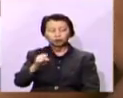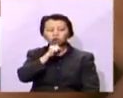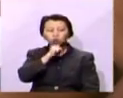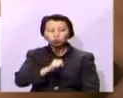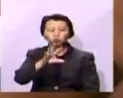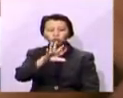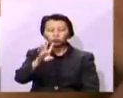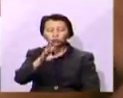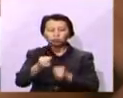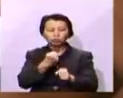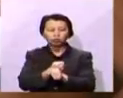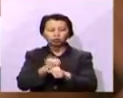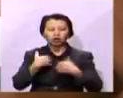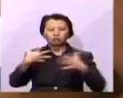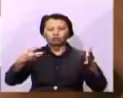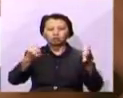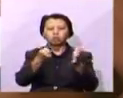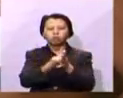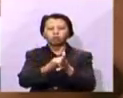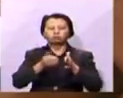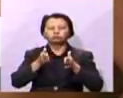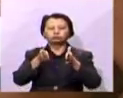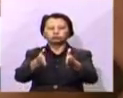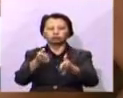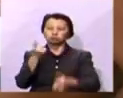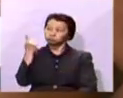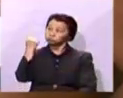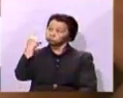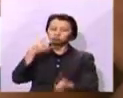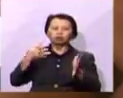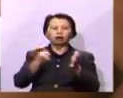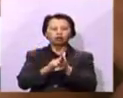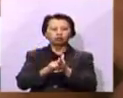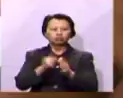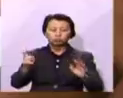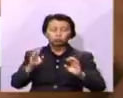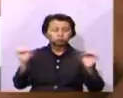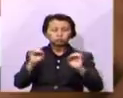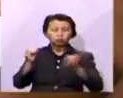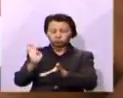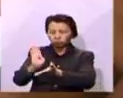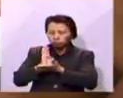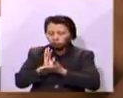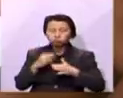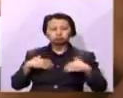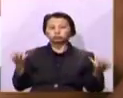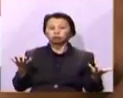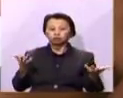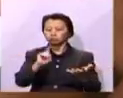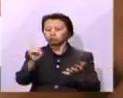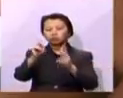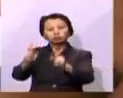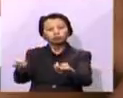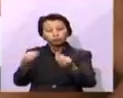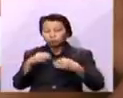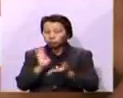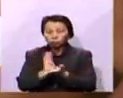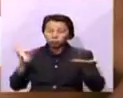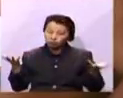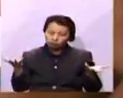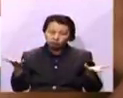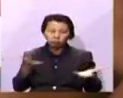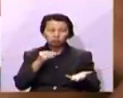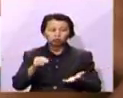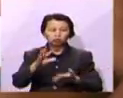tahun, beliau telah mengalami kemalangan jalan raya pada baru-baru ini dan beliau tidak menerima sebarang bantuan daripada mana-mana pihak. Dan di bawah